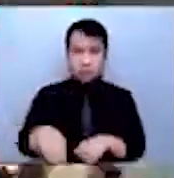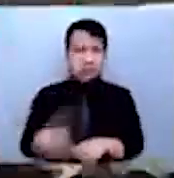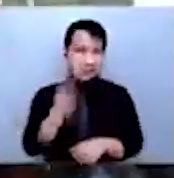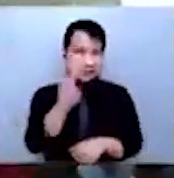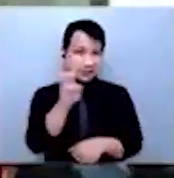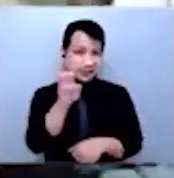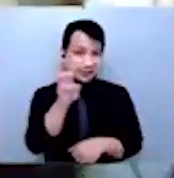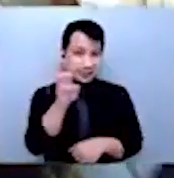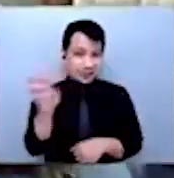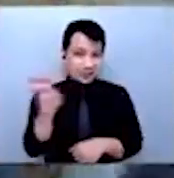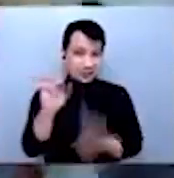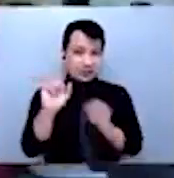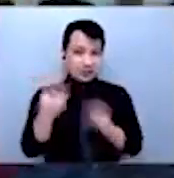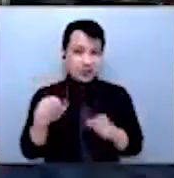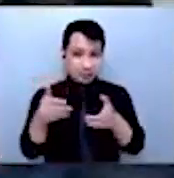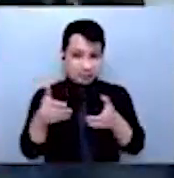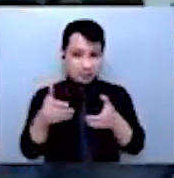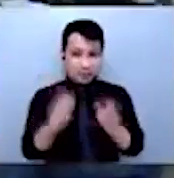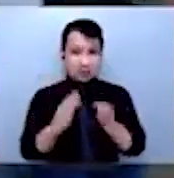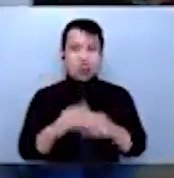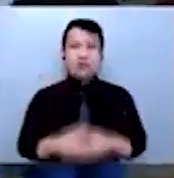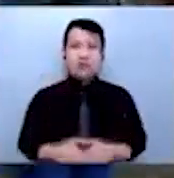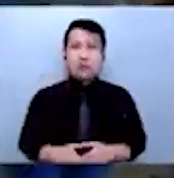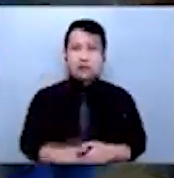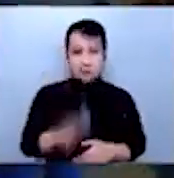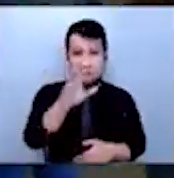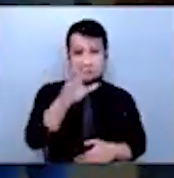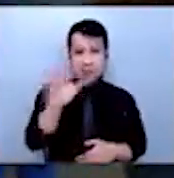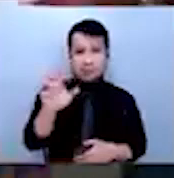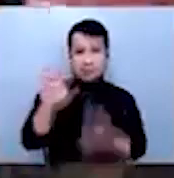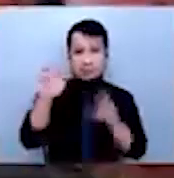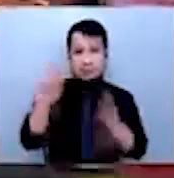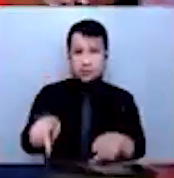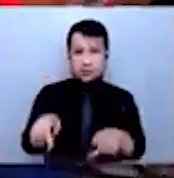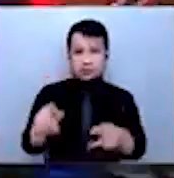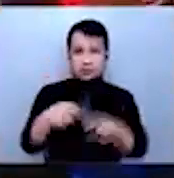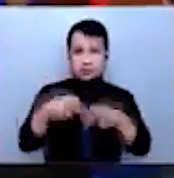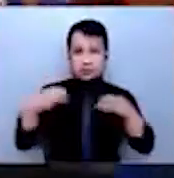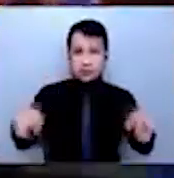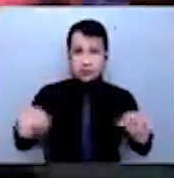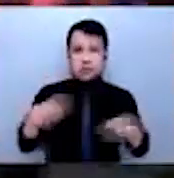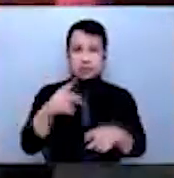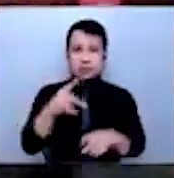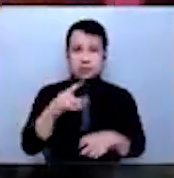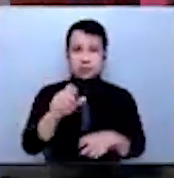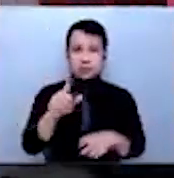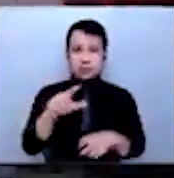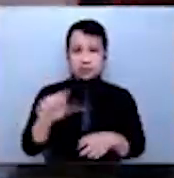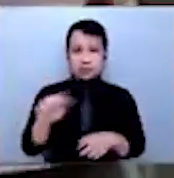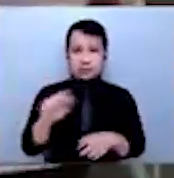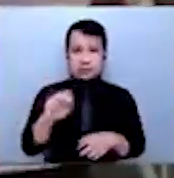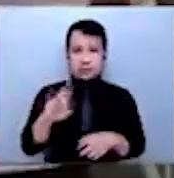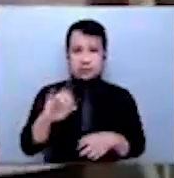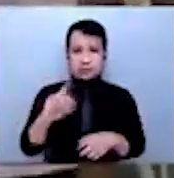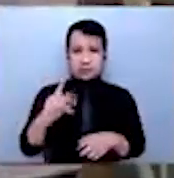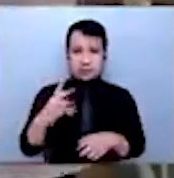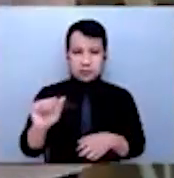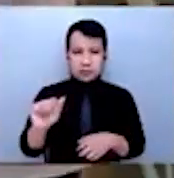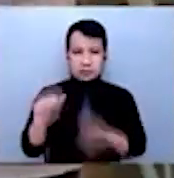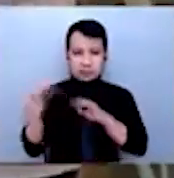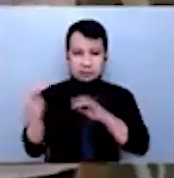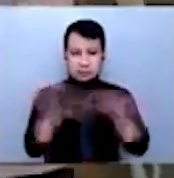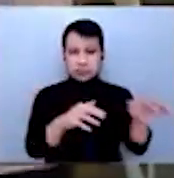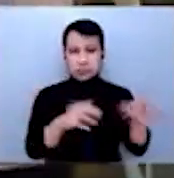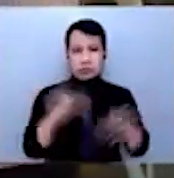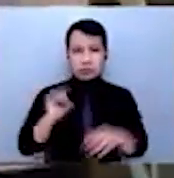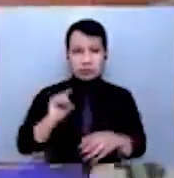pwedeng makapasok. Habang nasa 500 tao naman ang pinapayagang pumuesto sa Plaza Miranda. Tuloy-tuloy naman ang pag-ronda ng mga polis para